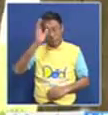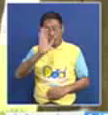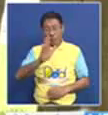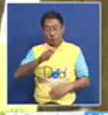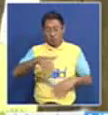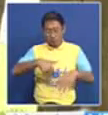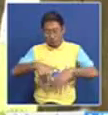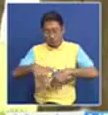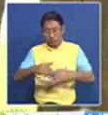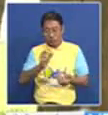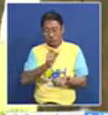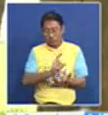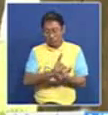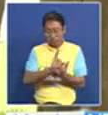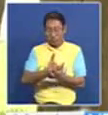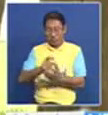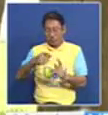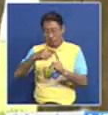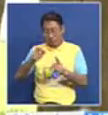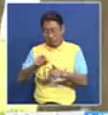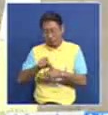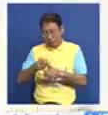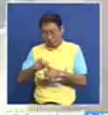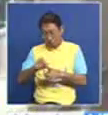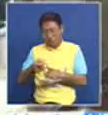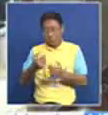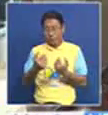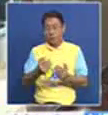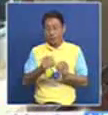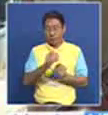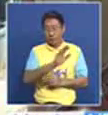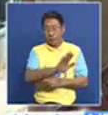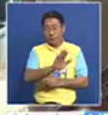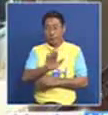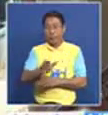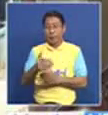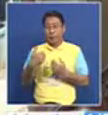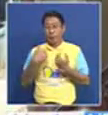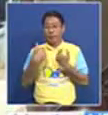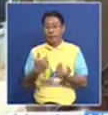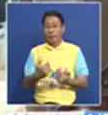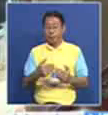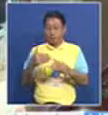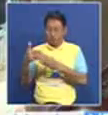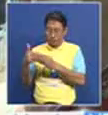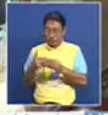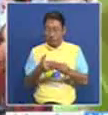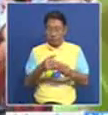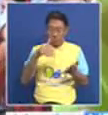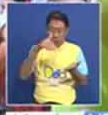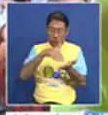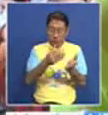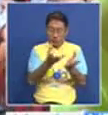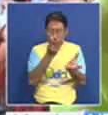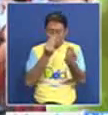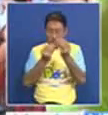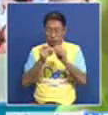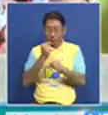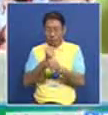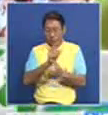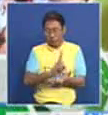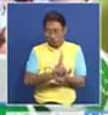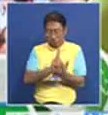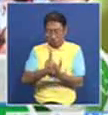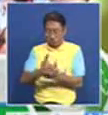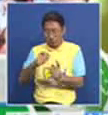ในการทำกระทงจากเปลือกข้าวโพดมาฝากคุณผู้ชมค่ะพาคุณผู้ชมไปที่ศูนย์เรียนรู้กระทงจากเปลือกข้าวโพดตำบลลานดอก